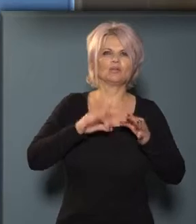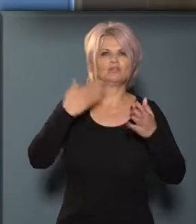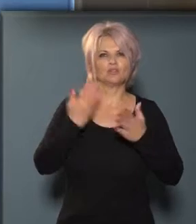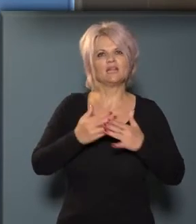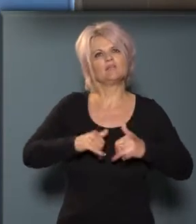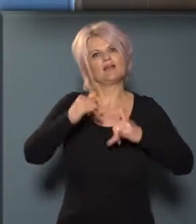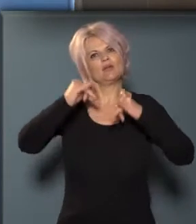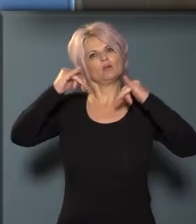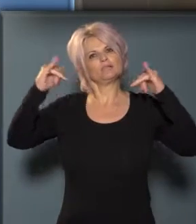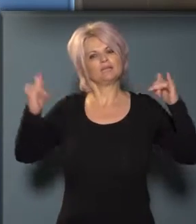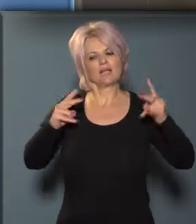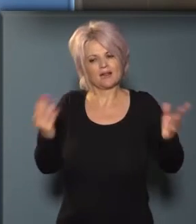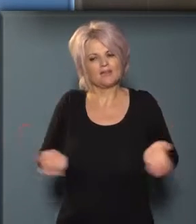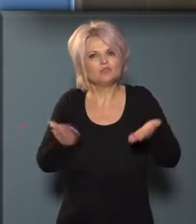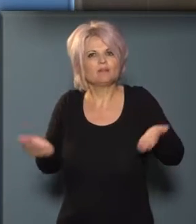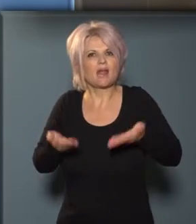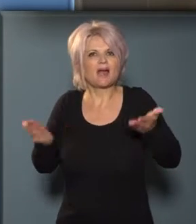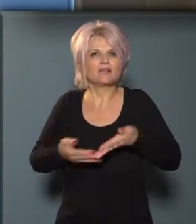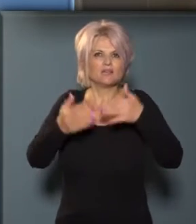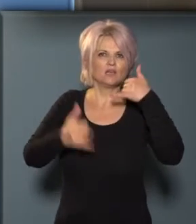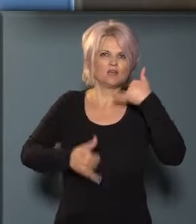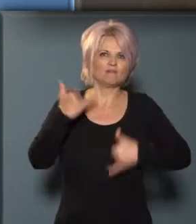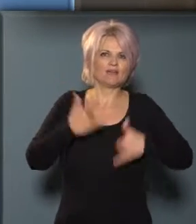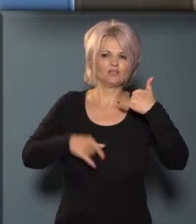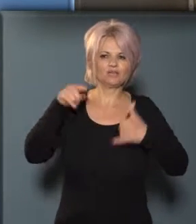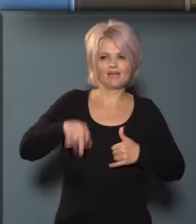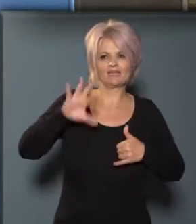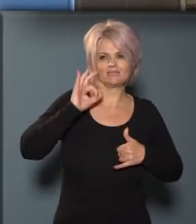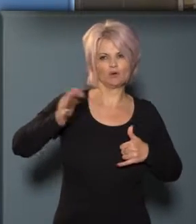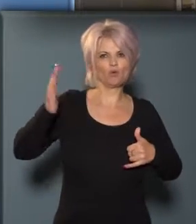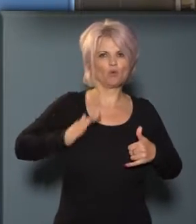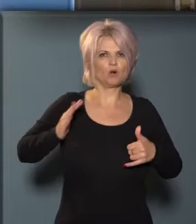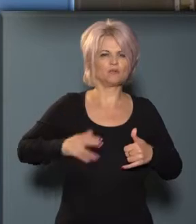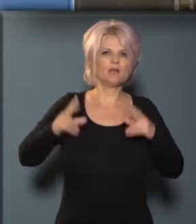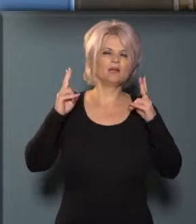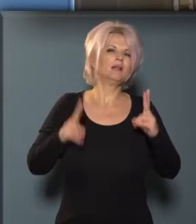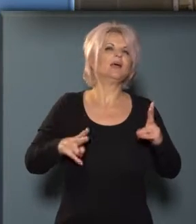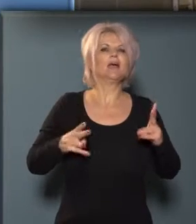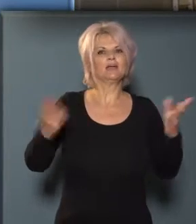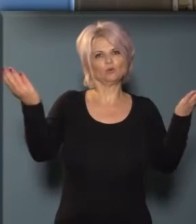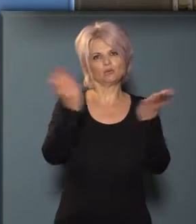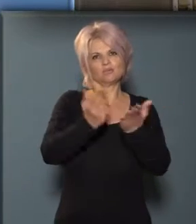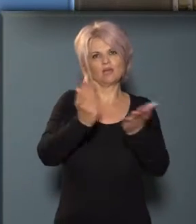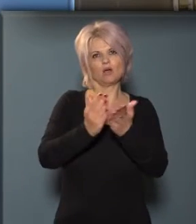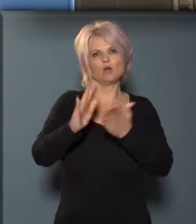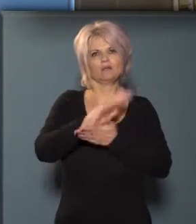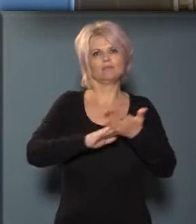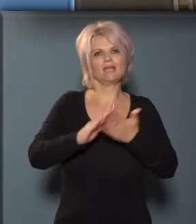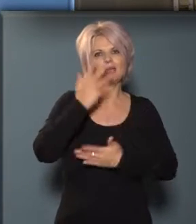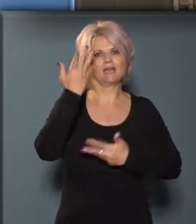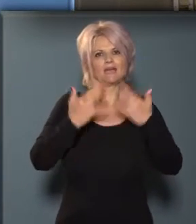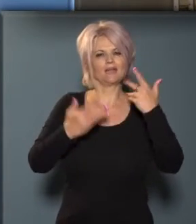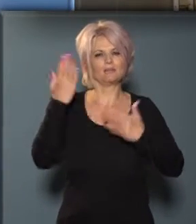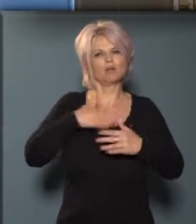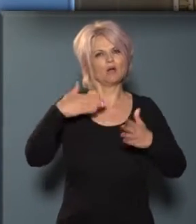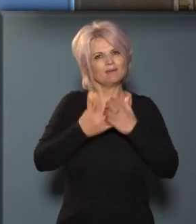Tehát egy picit inspirálni kell, tehát a versenynek ez a jó oldala, hogy egy picit összemérhetjük, hogy milyen eredményeket érhetünk el, ha még egy picit